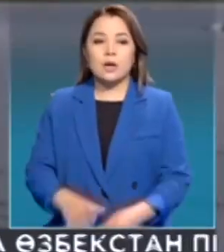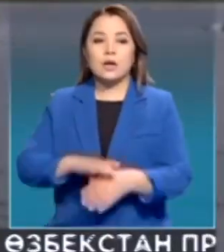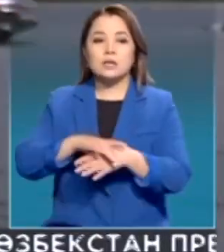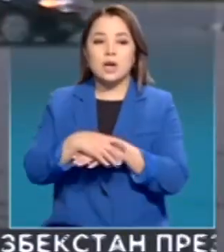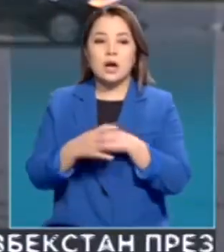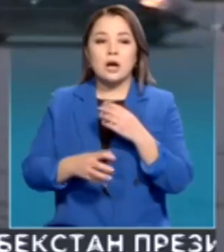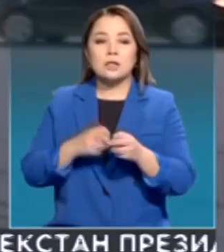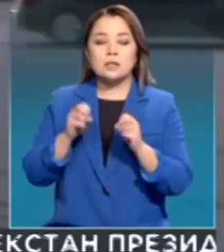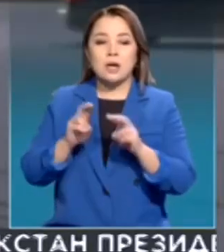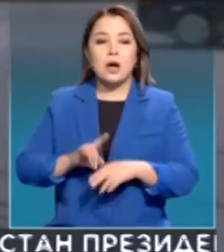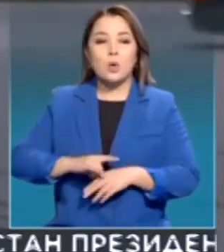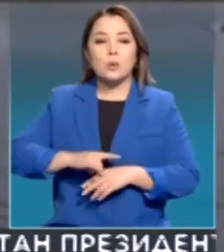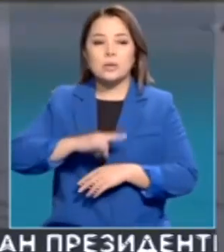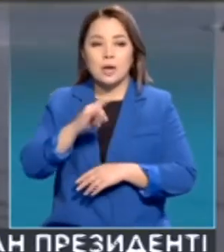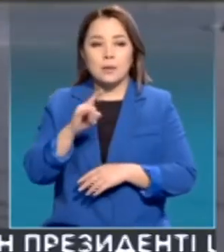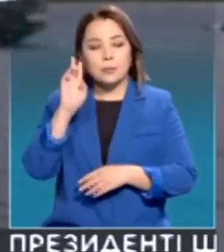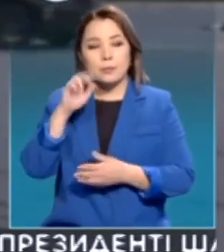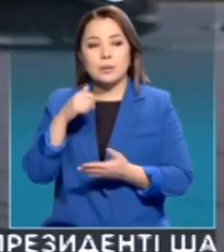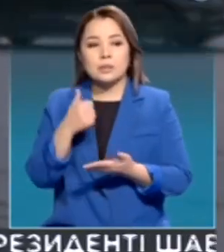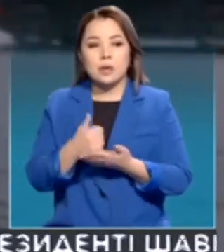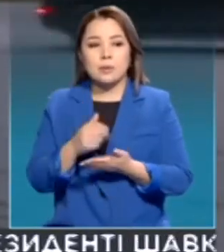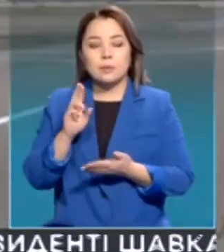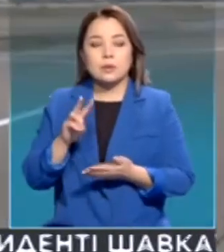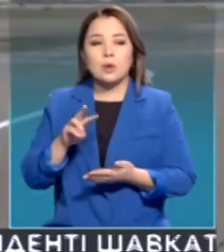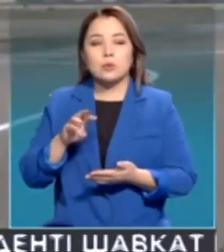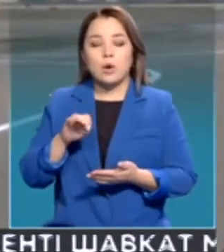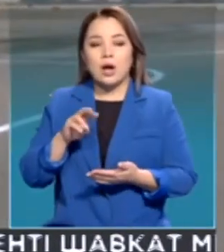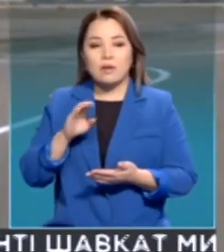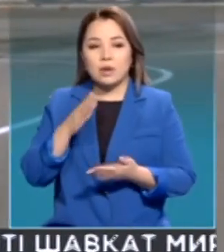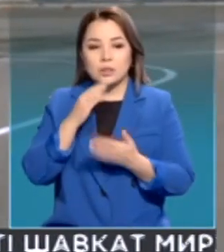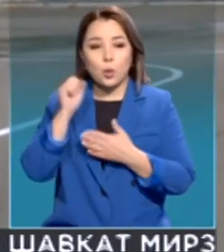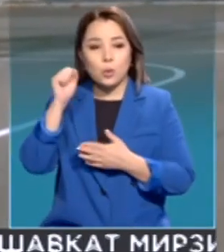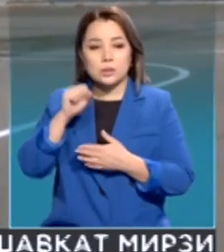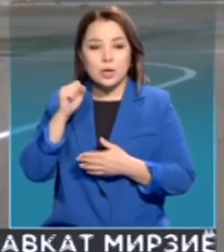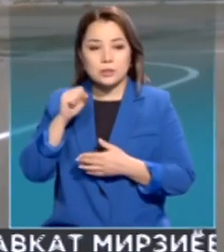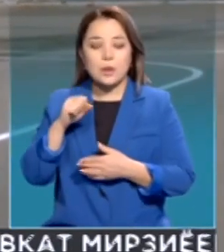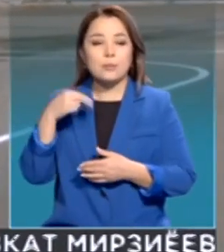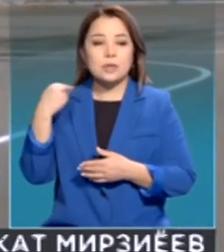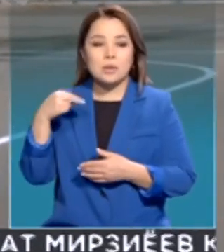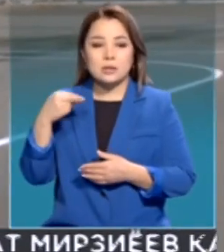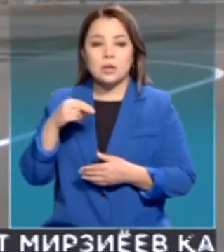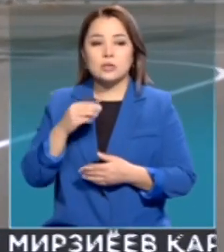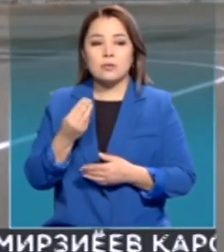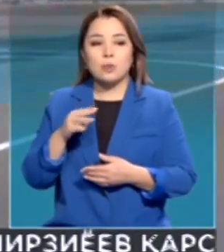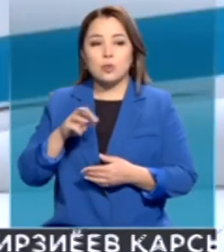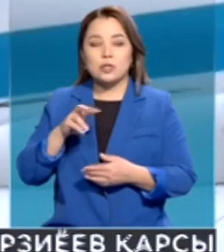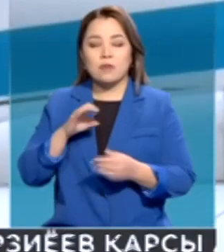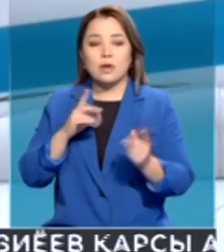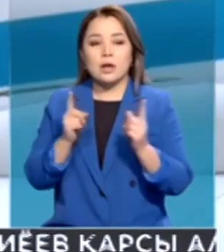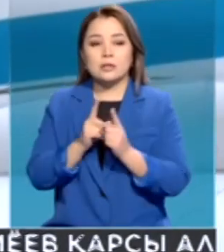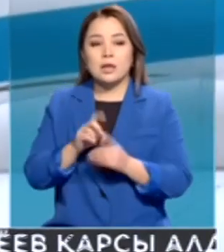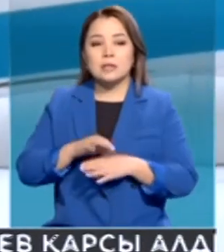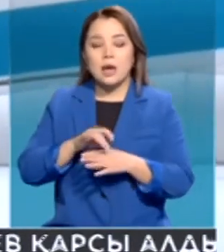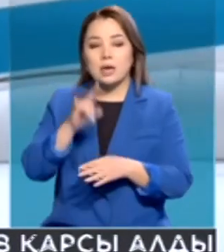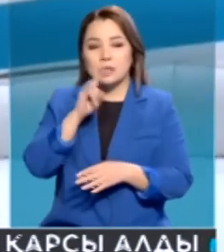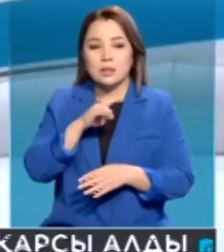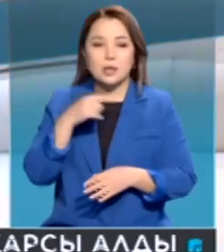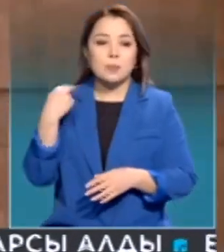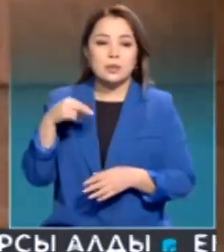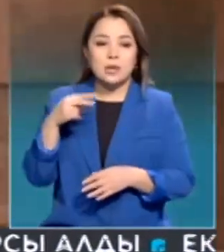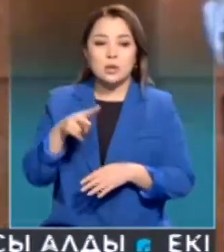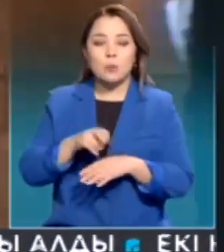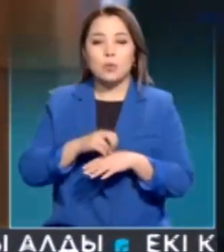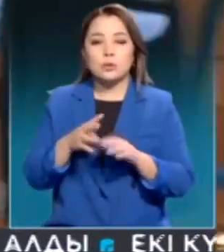Ташкент халықаралық әуежайында мемлекет басшысы Қасым-Жомарт Тоқаевты Өзбекстан президенті Шавкат Мирзиёев қарсы алды. Қазақстан президенті 2019